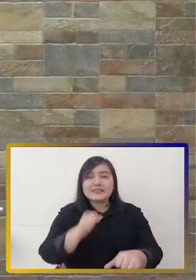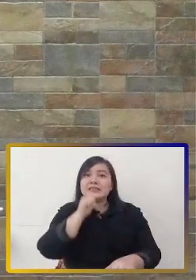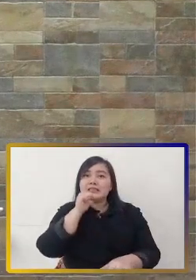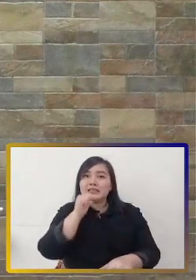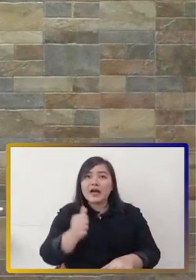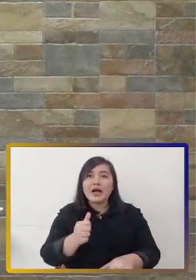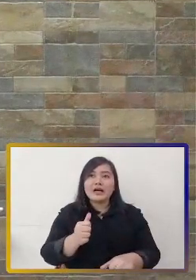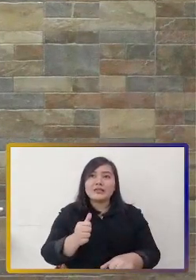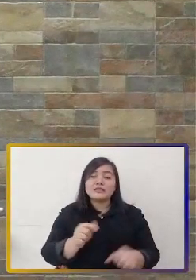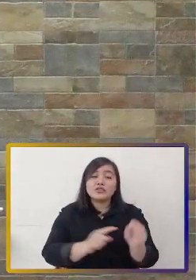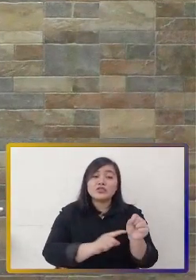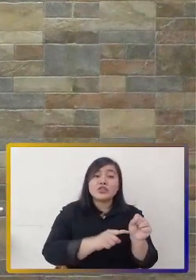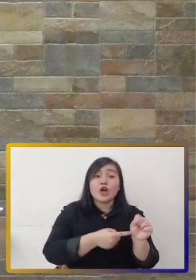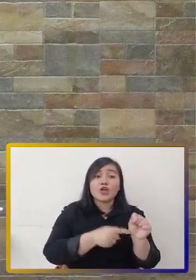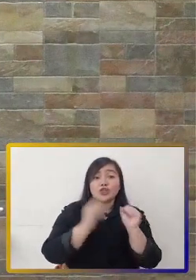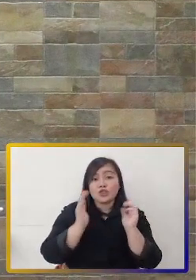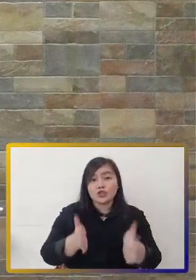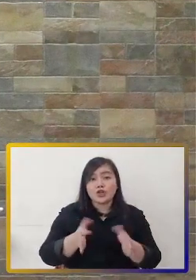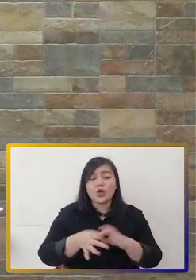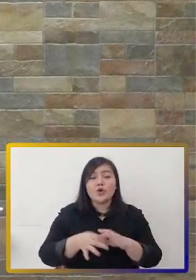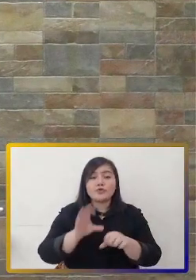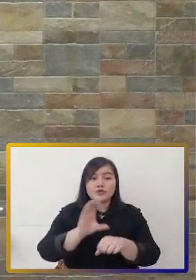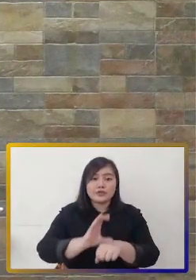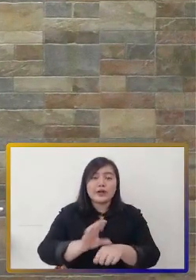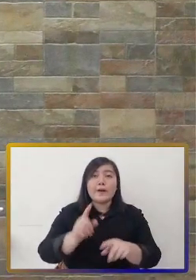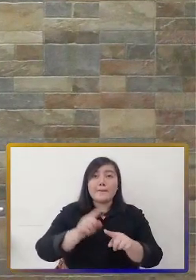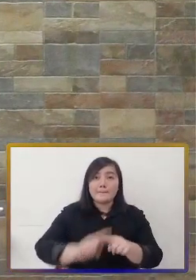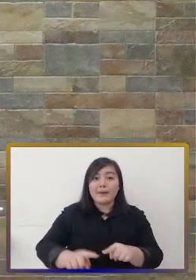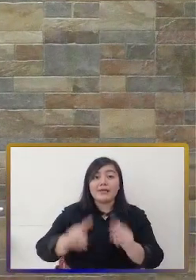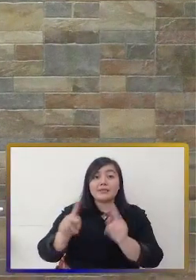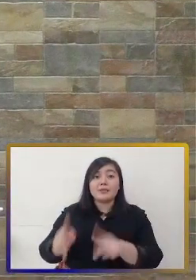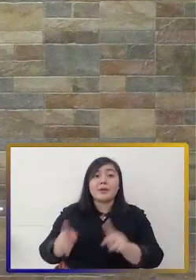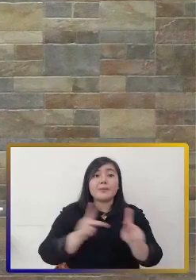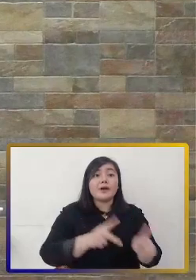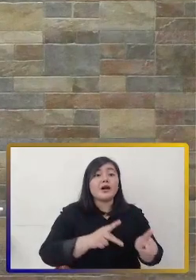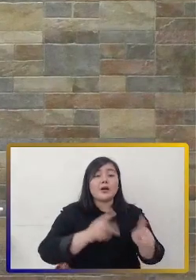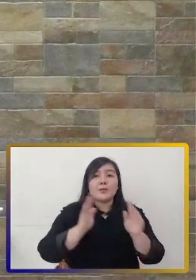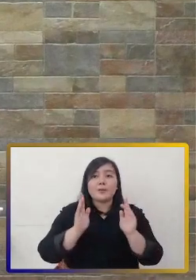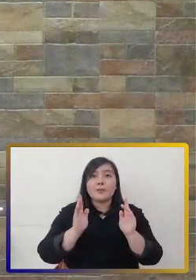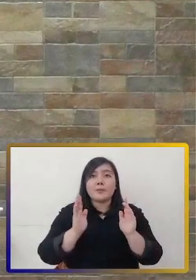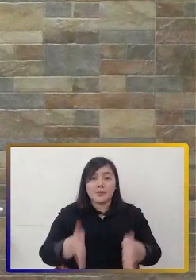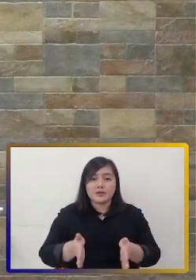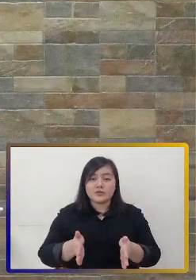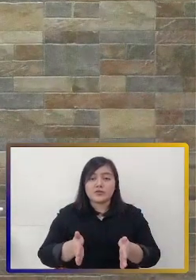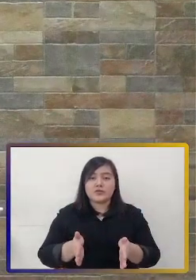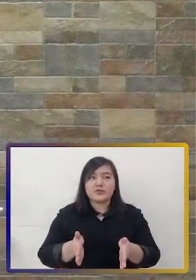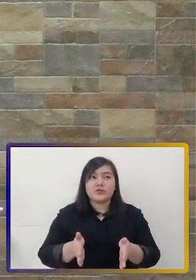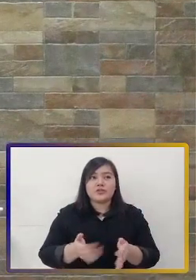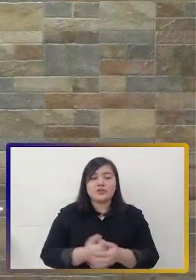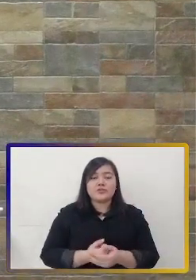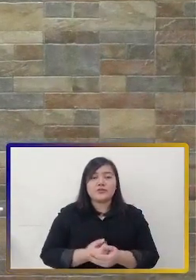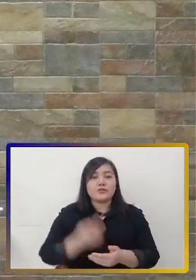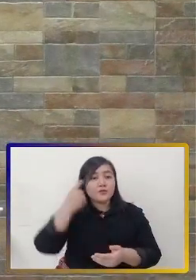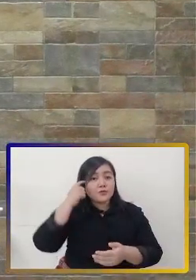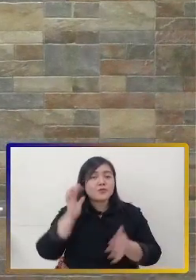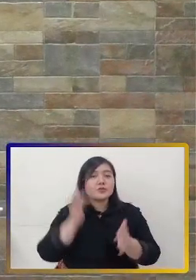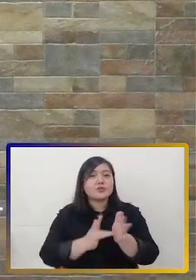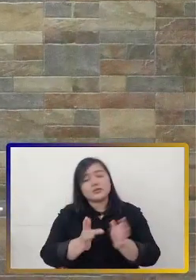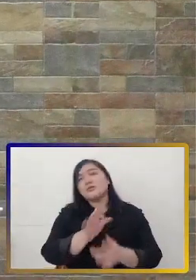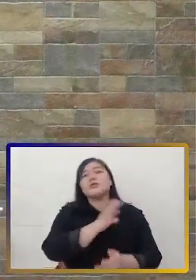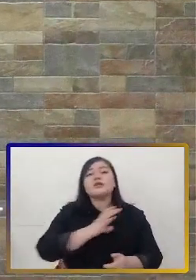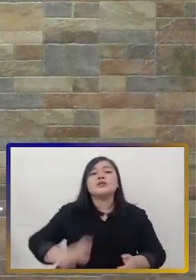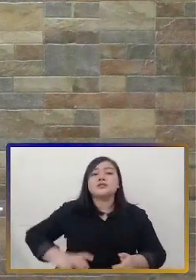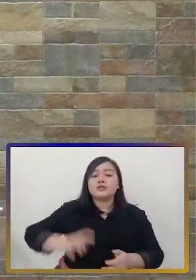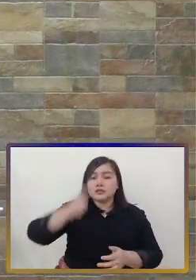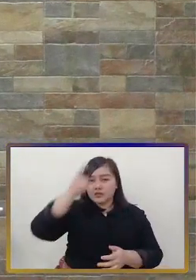but he is the forerunner of the Lord Jesus Christ. All right? So, siya po ang ipinadala ng Diyos.